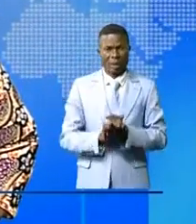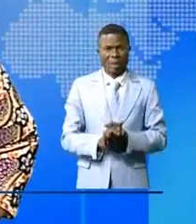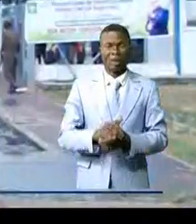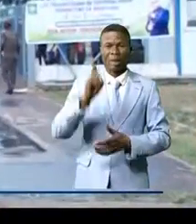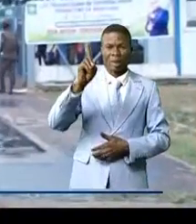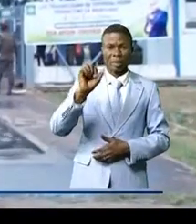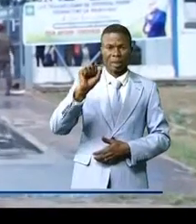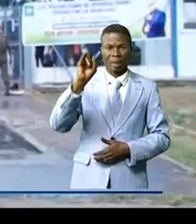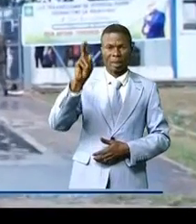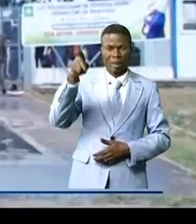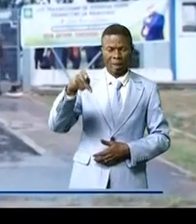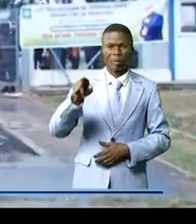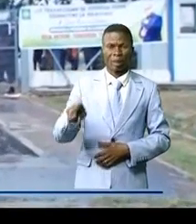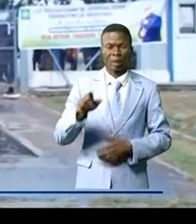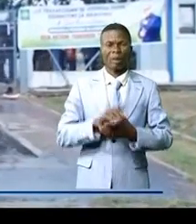Zovo.